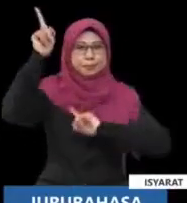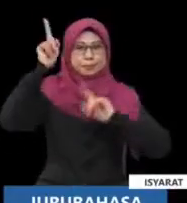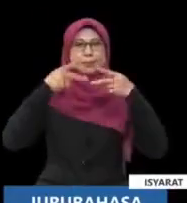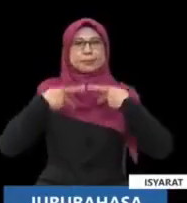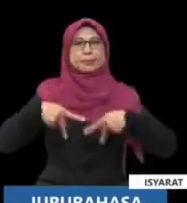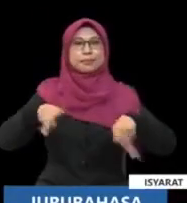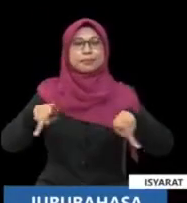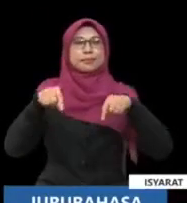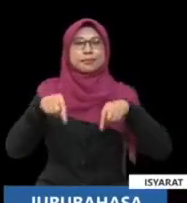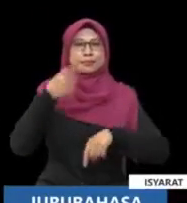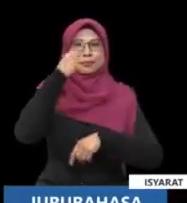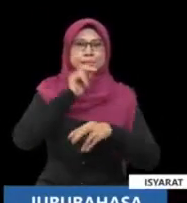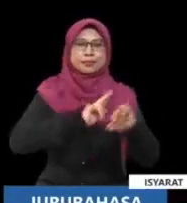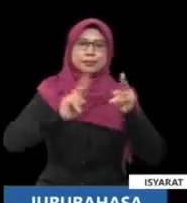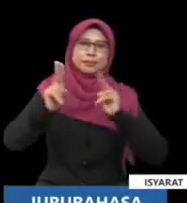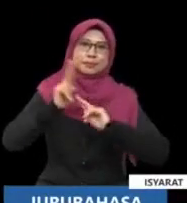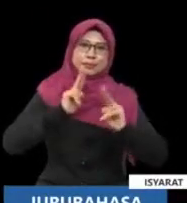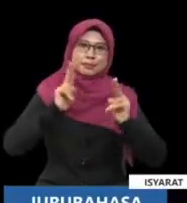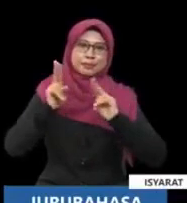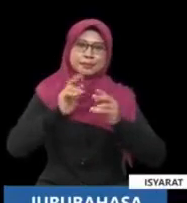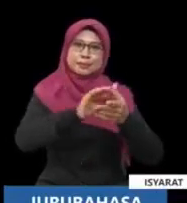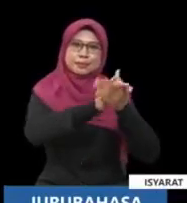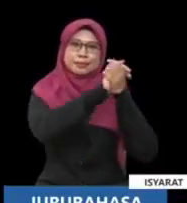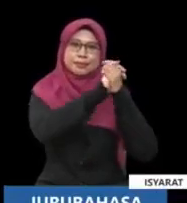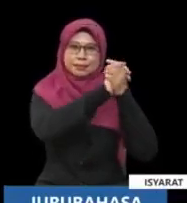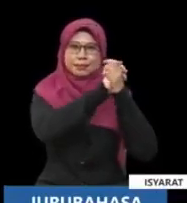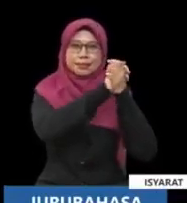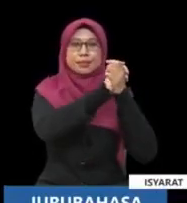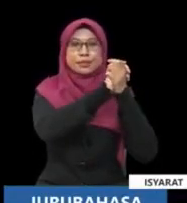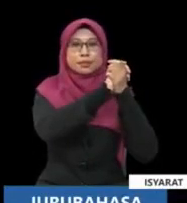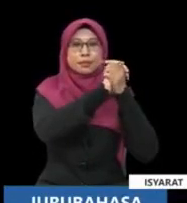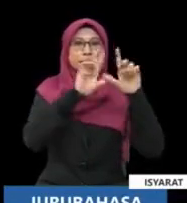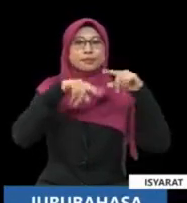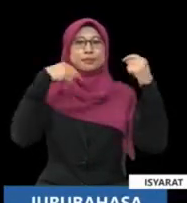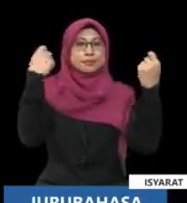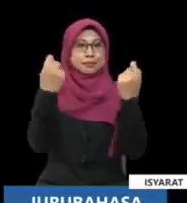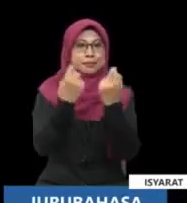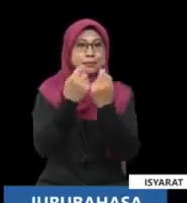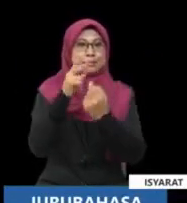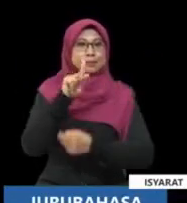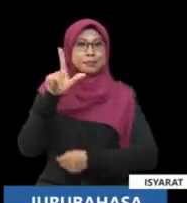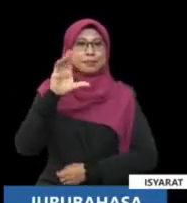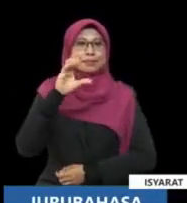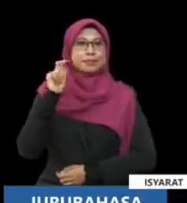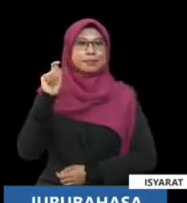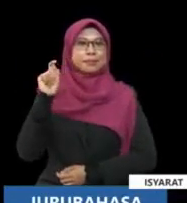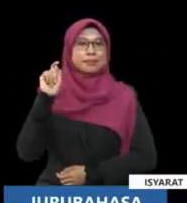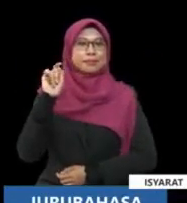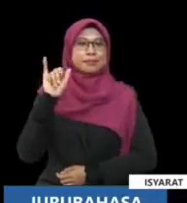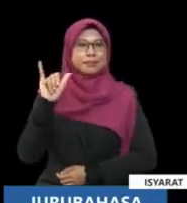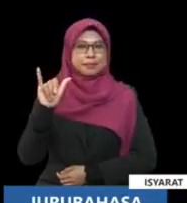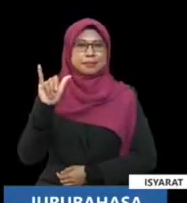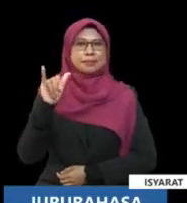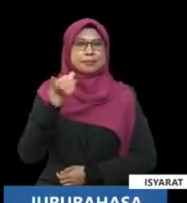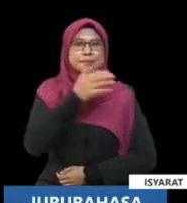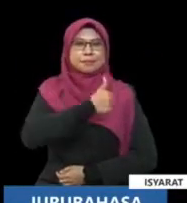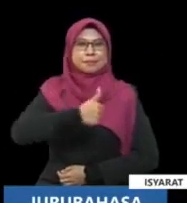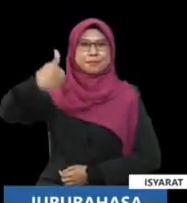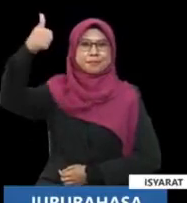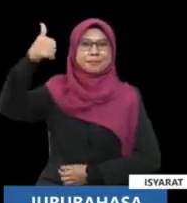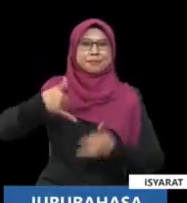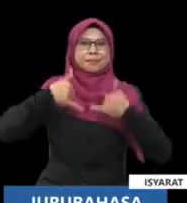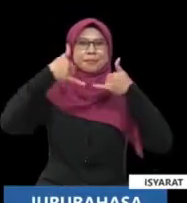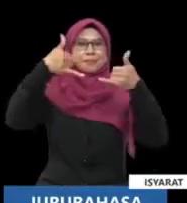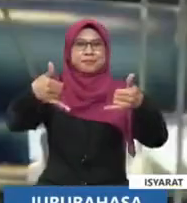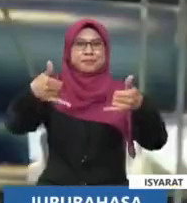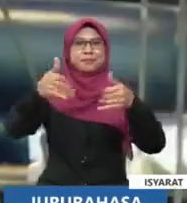mengambil kesempatan ini untuk mengucapkan setinggi-tinggi tahniah kepada pasukan KL City yang telah menjuarai Piala